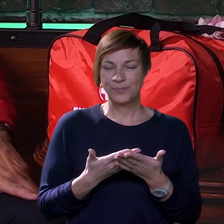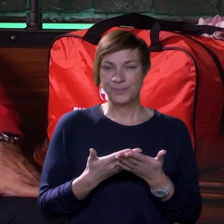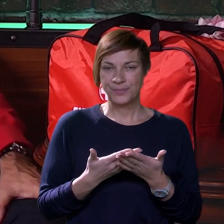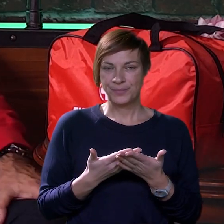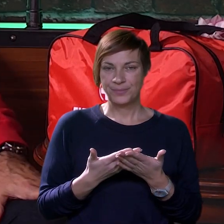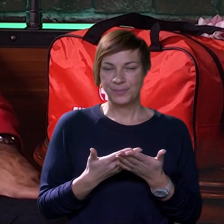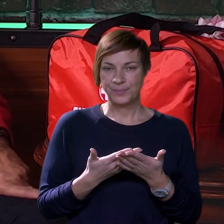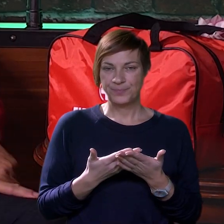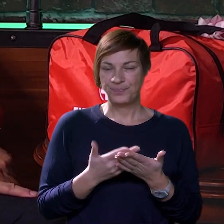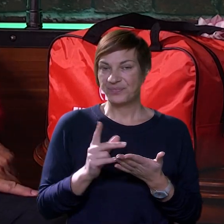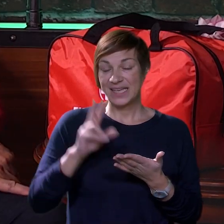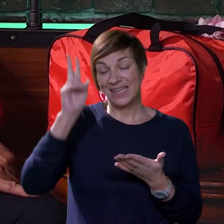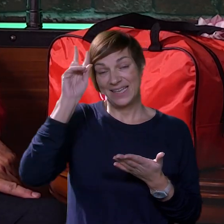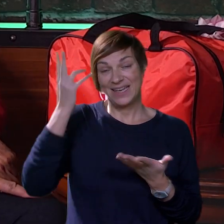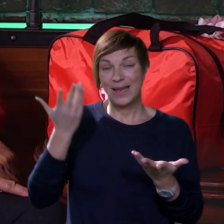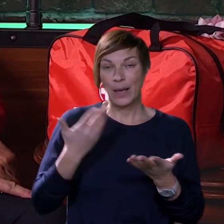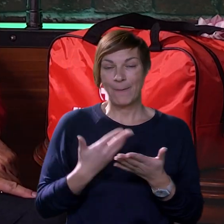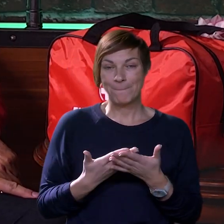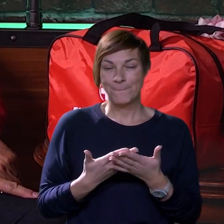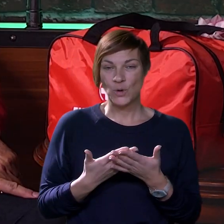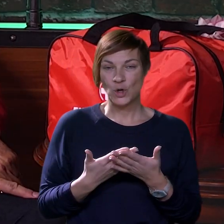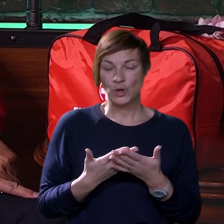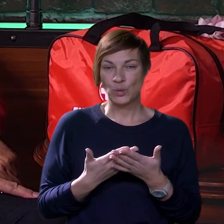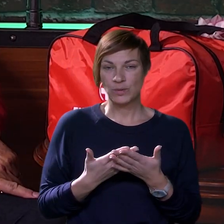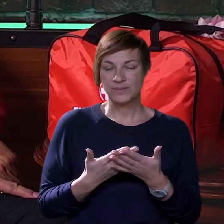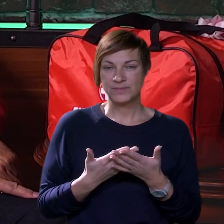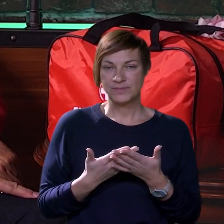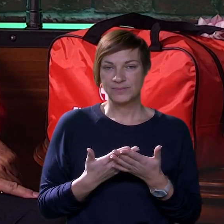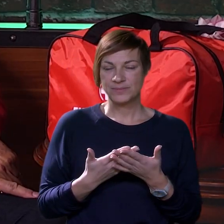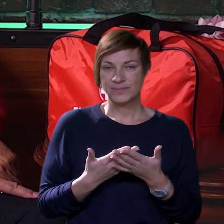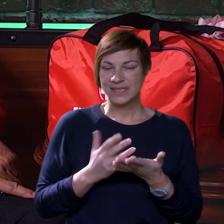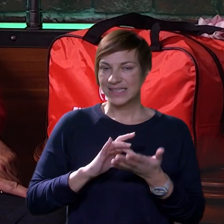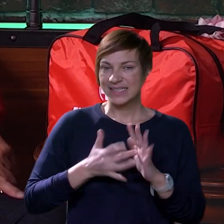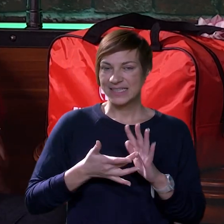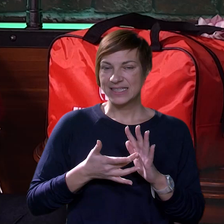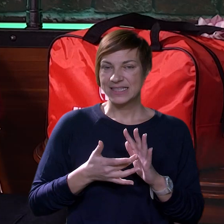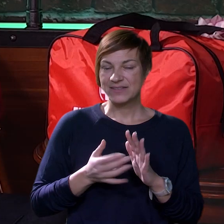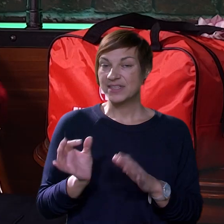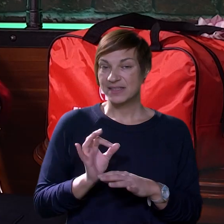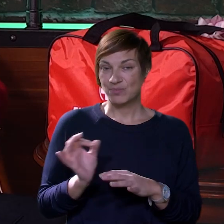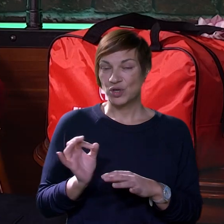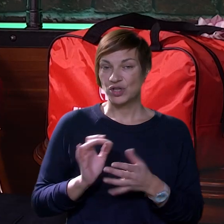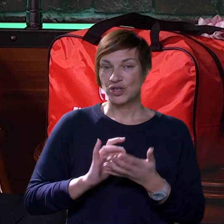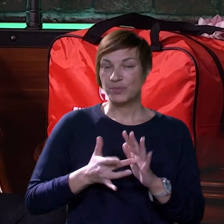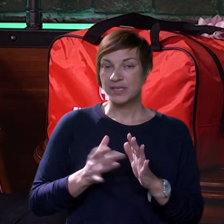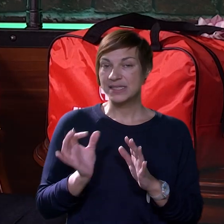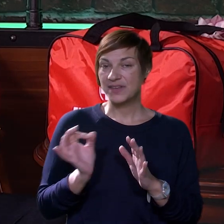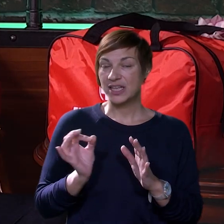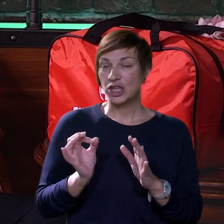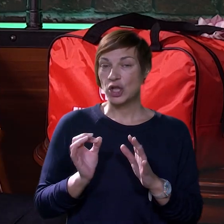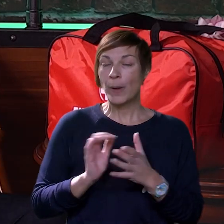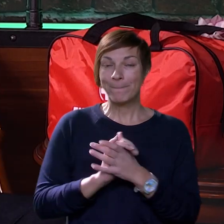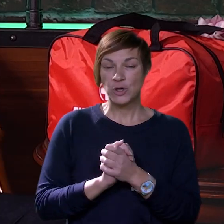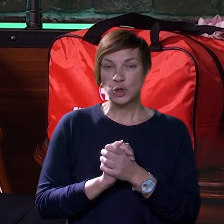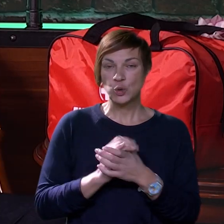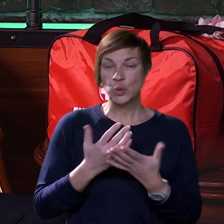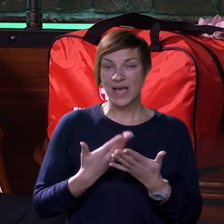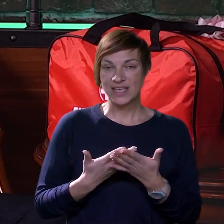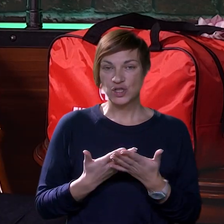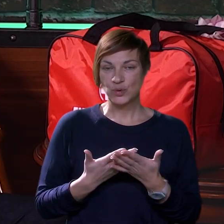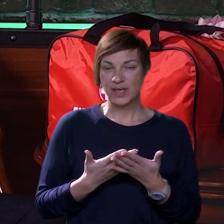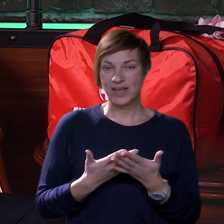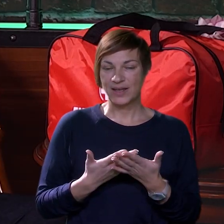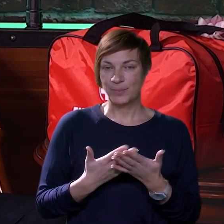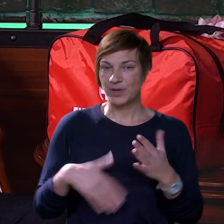Crveni križ je tu i ne mogu se, i stvarno, svi smo izuzetno dobri, svi dobro surađujemo